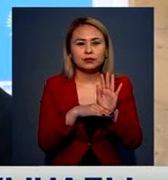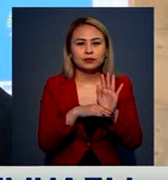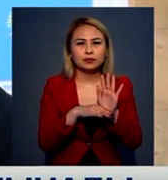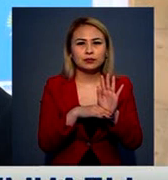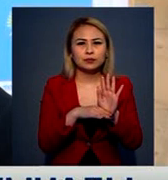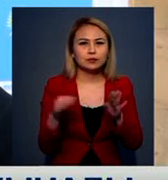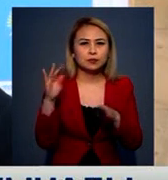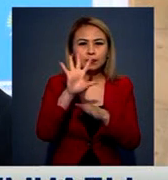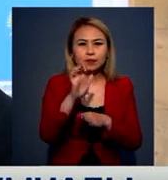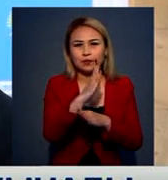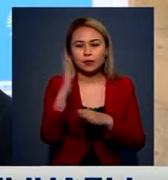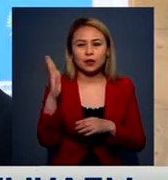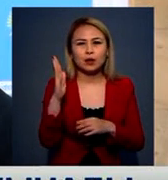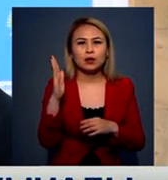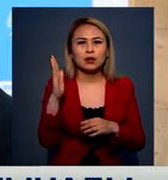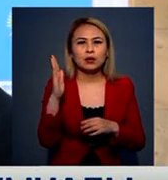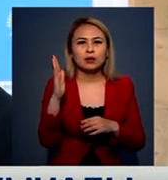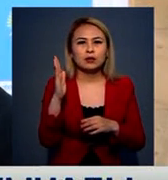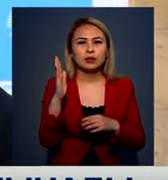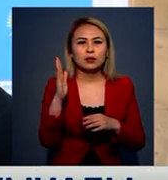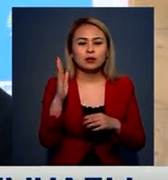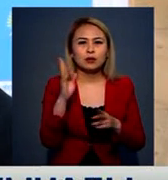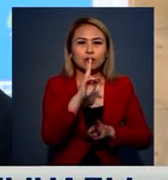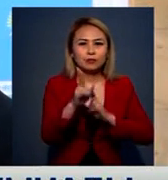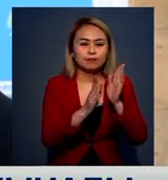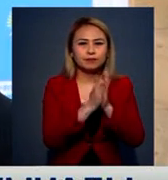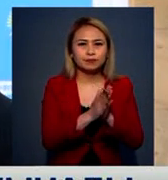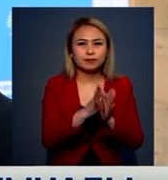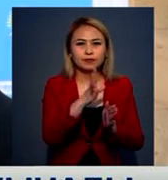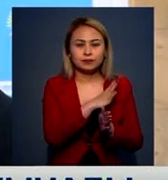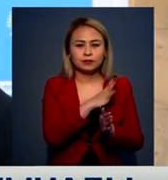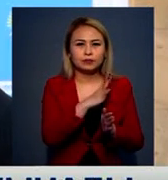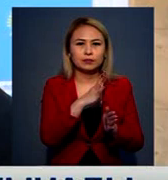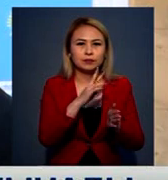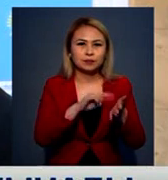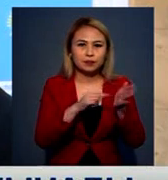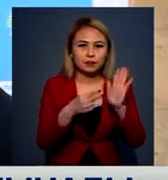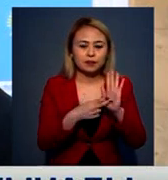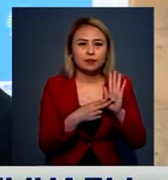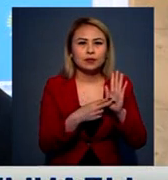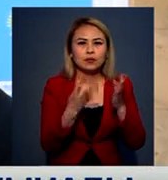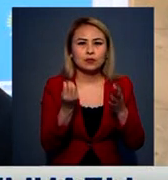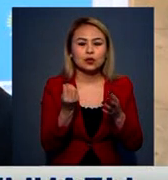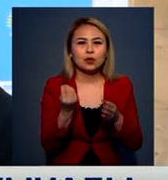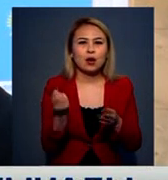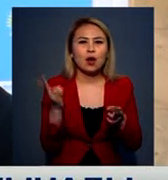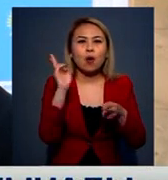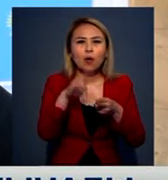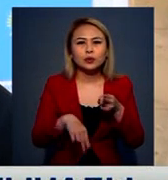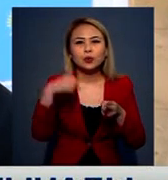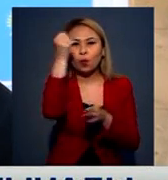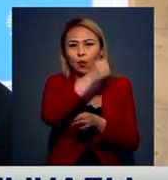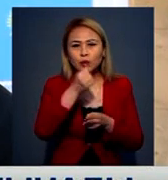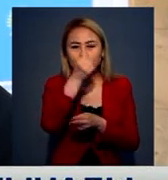500-ден аса бір күнде 500-ден аса өтінім беріліп, сол өтінімдер қарастырылып жатыр. Тағы жылдың аяғына дейін